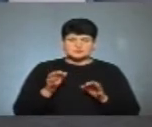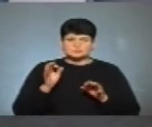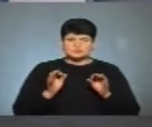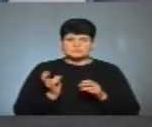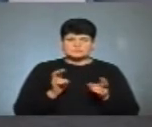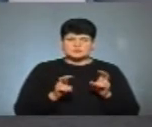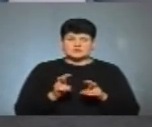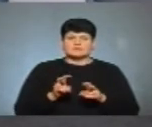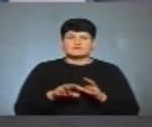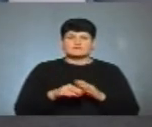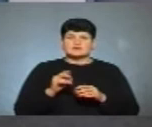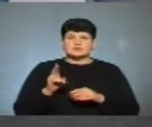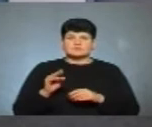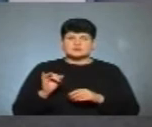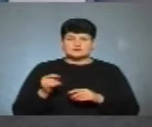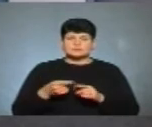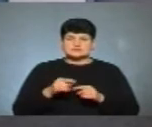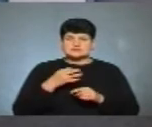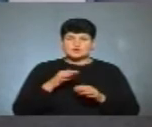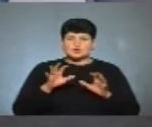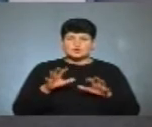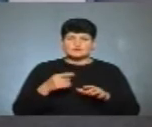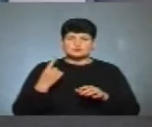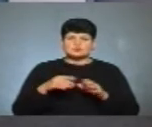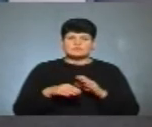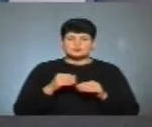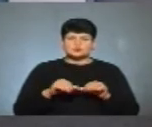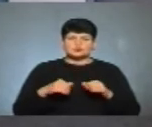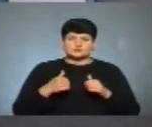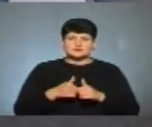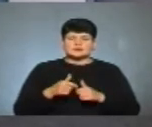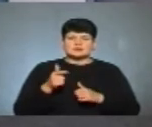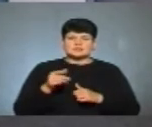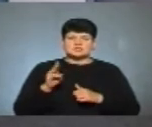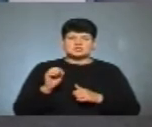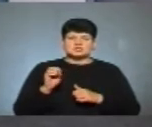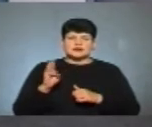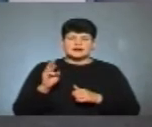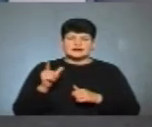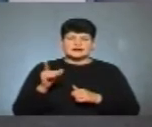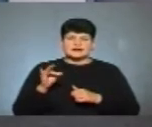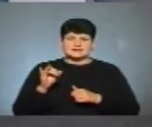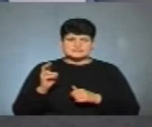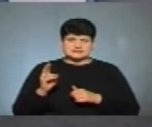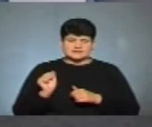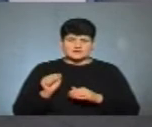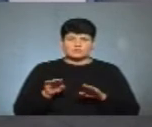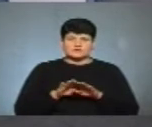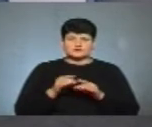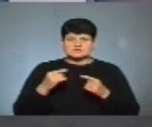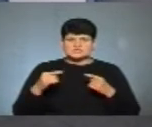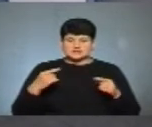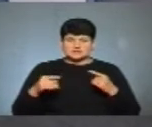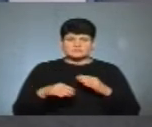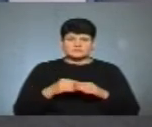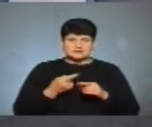активність виборців, і, зокрема, про це нам повідомила голова обласної виборчої комісії Галина Щегельська. Але ви кажете, що попри порівняно з іншими